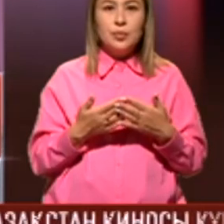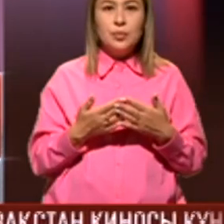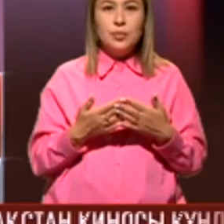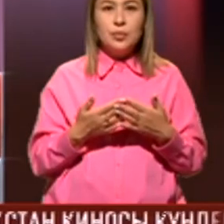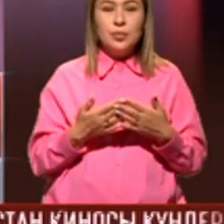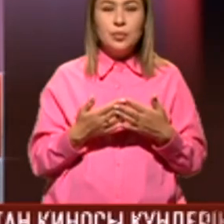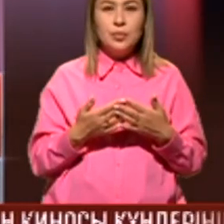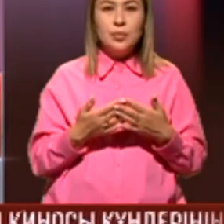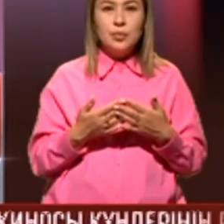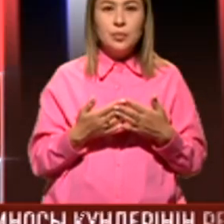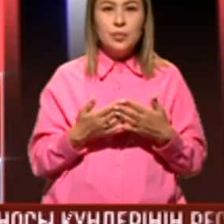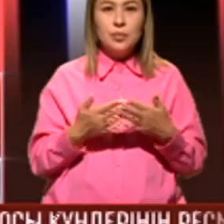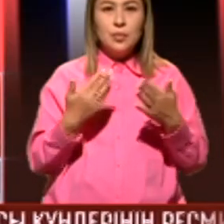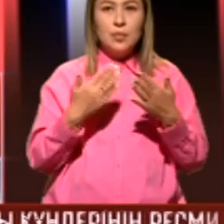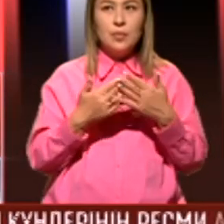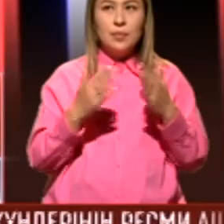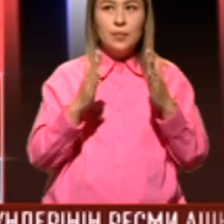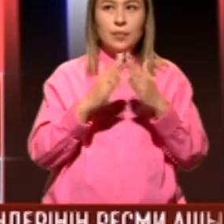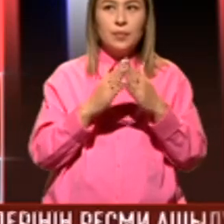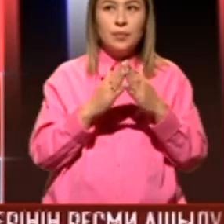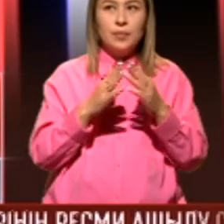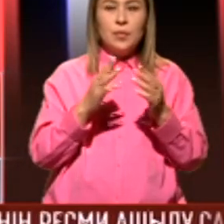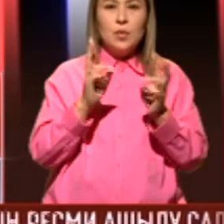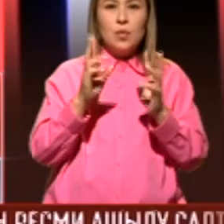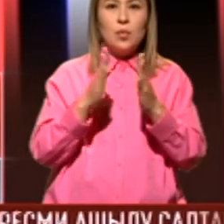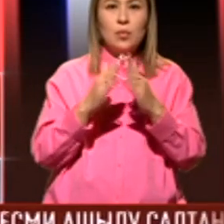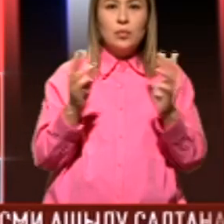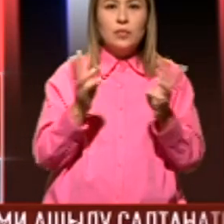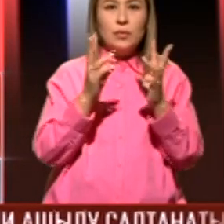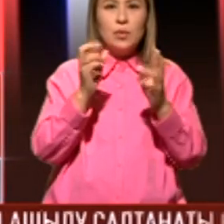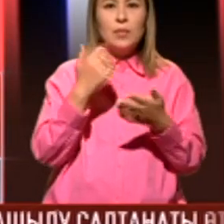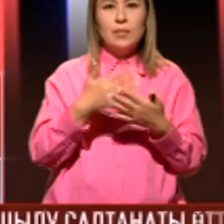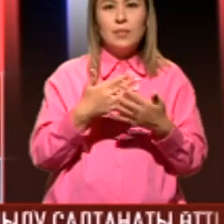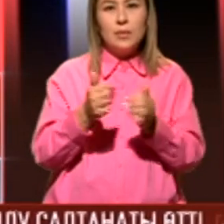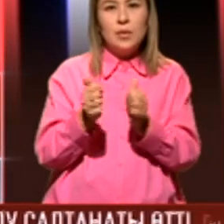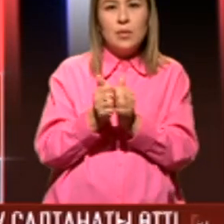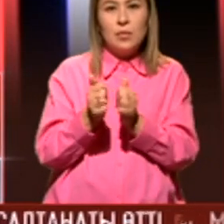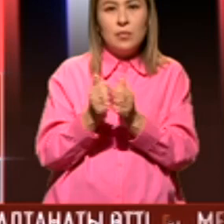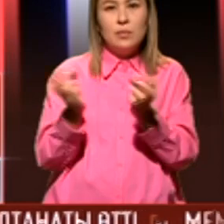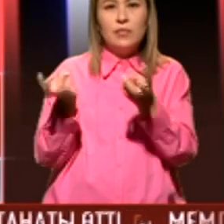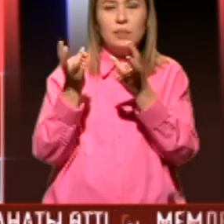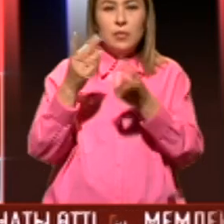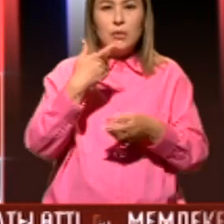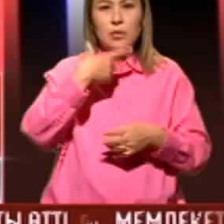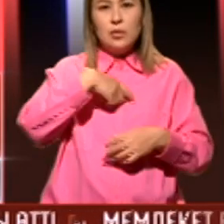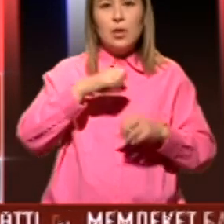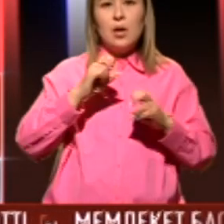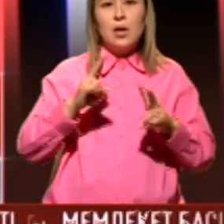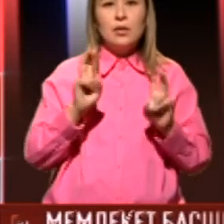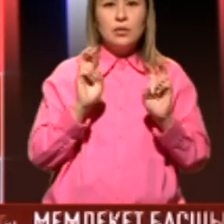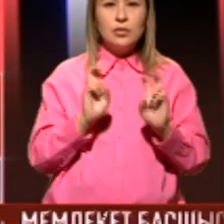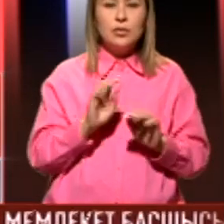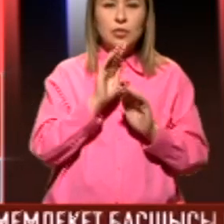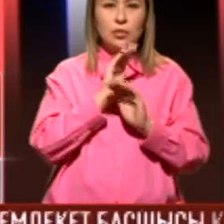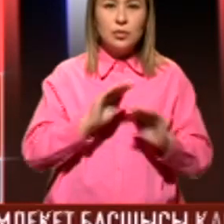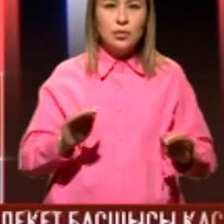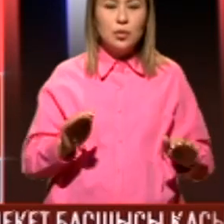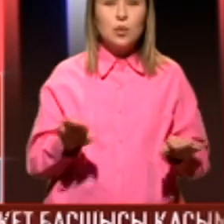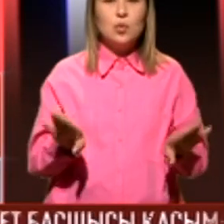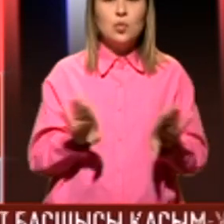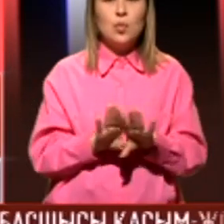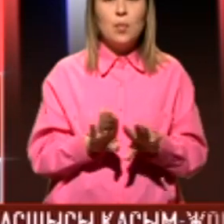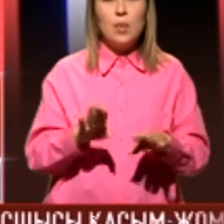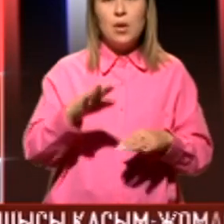ғой, көршіңнің үйі өртеніп жатса өзің қалай тыныш жатасың деген мәселе ғой бұл жерде. Иә. Тұтас біздің